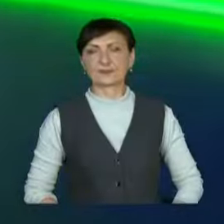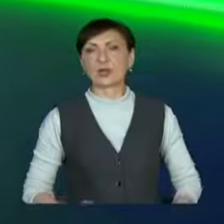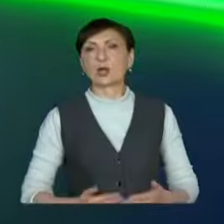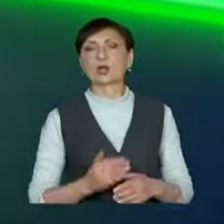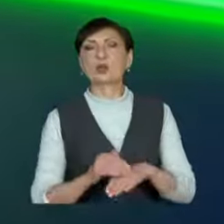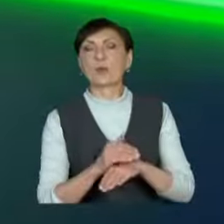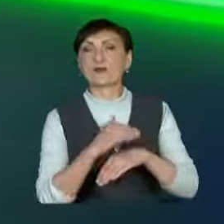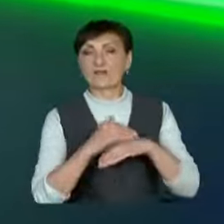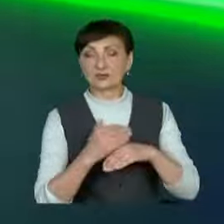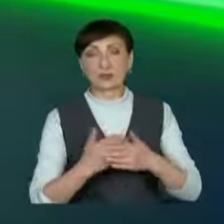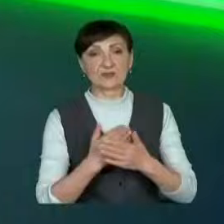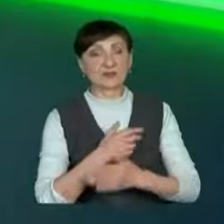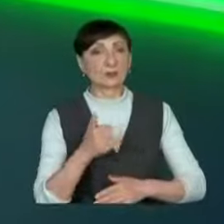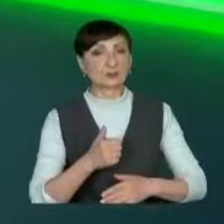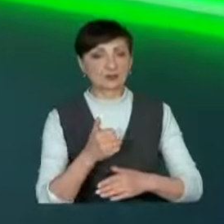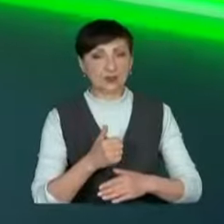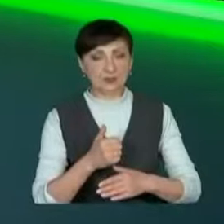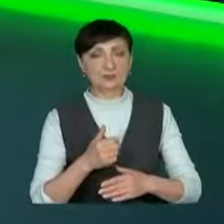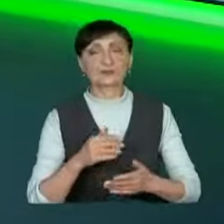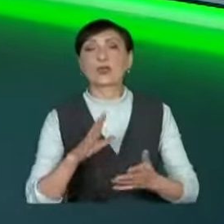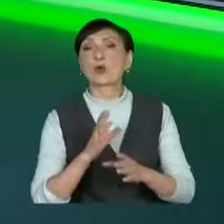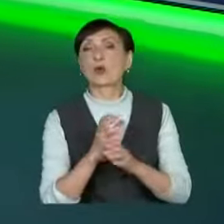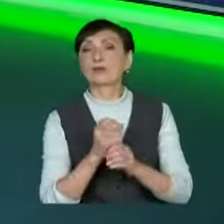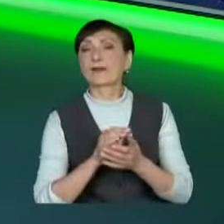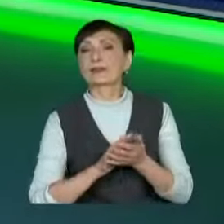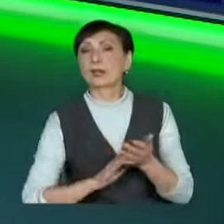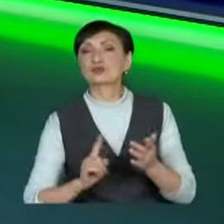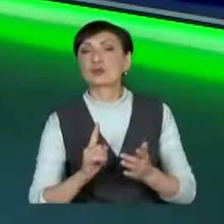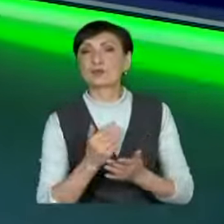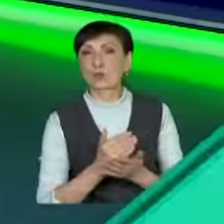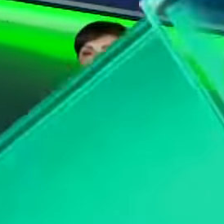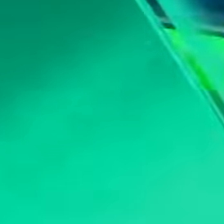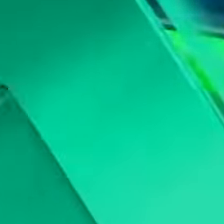Добрый вечер. С новостями к этому часу Алия Абитова. Коротко о главных событиях дня.